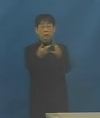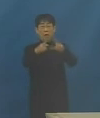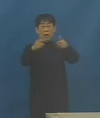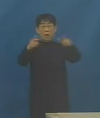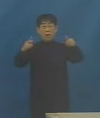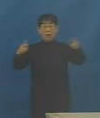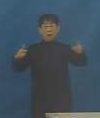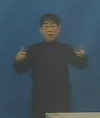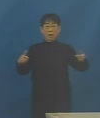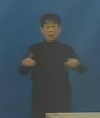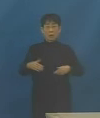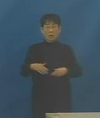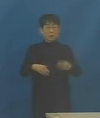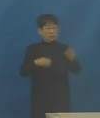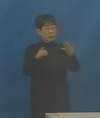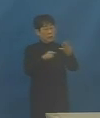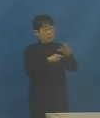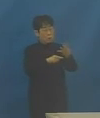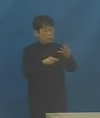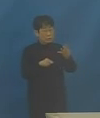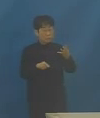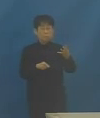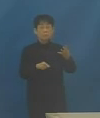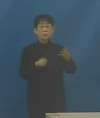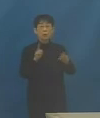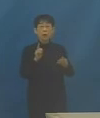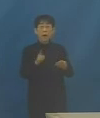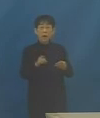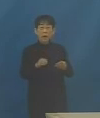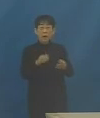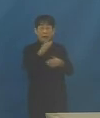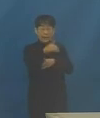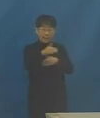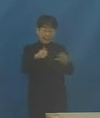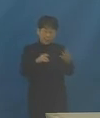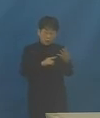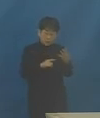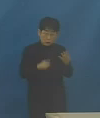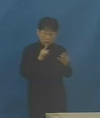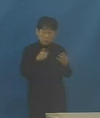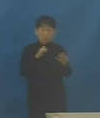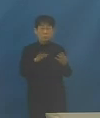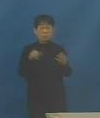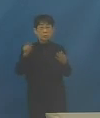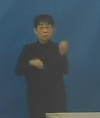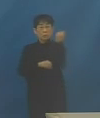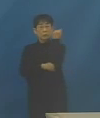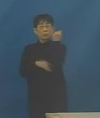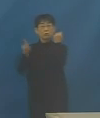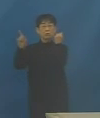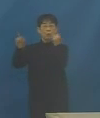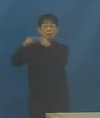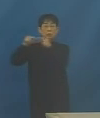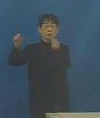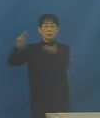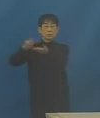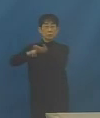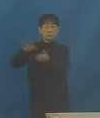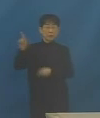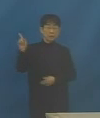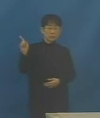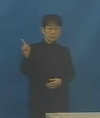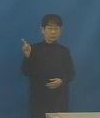を4人だとかいろいろ投稿おっしゃるシーアンそういう基準を巻くに方でも設けておられます